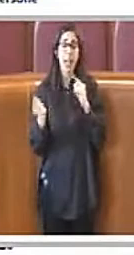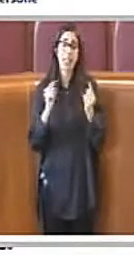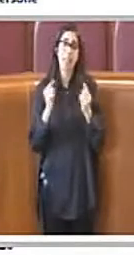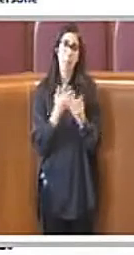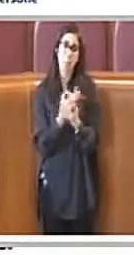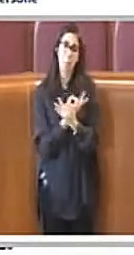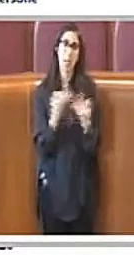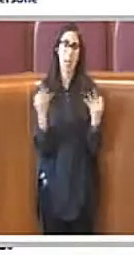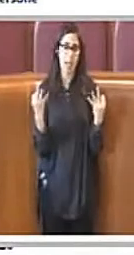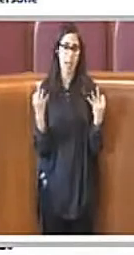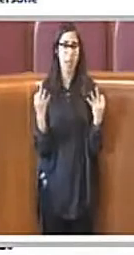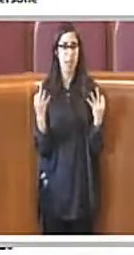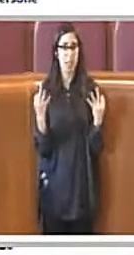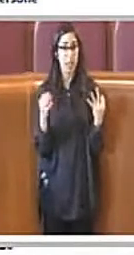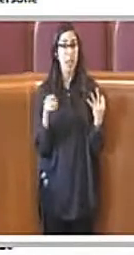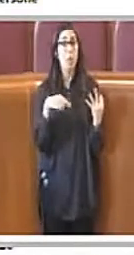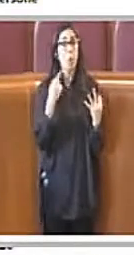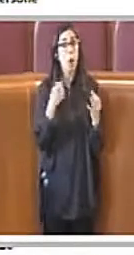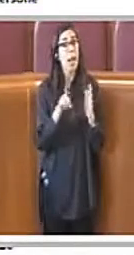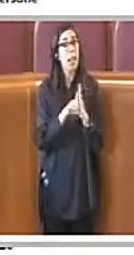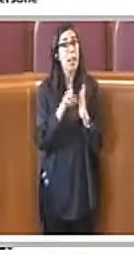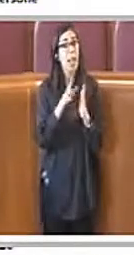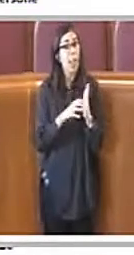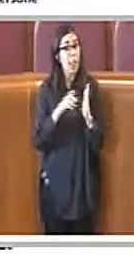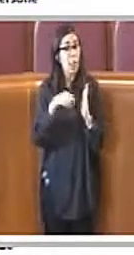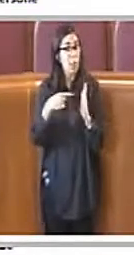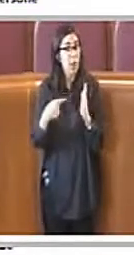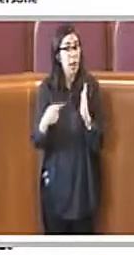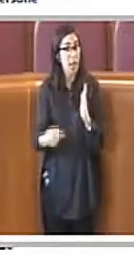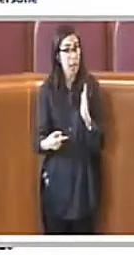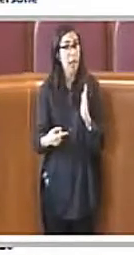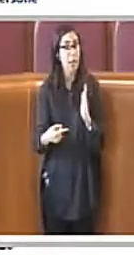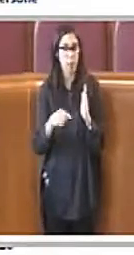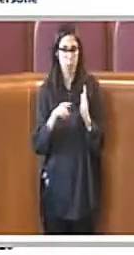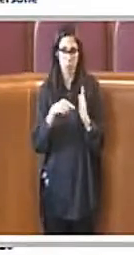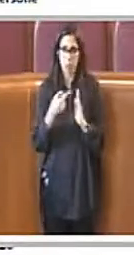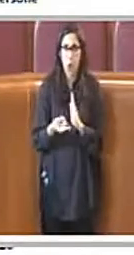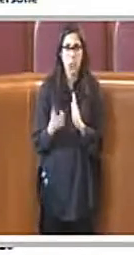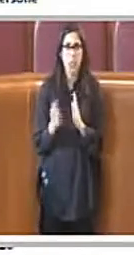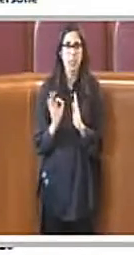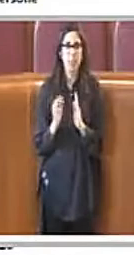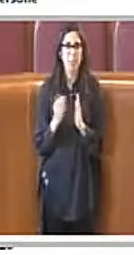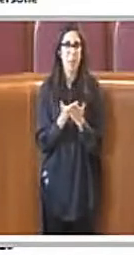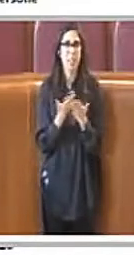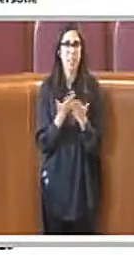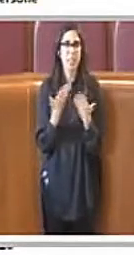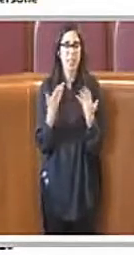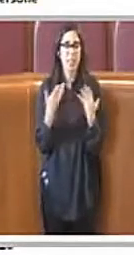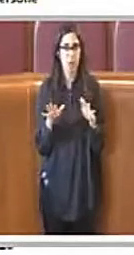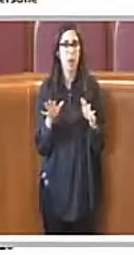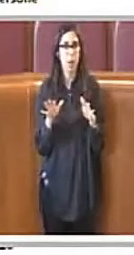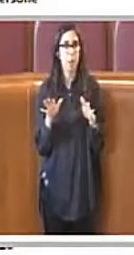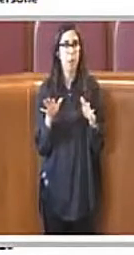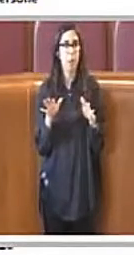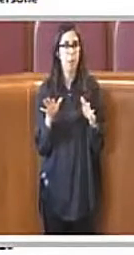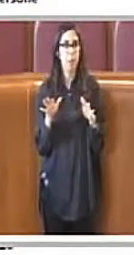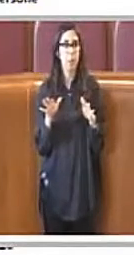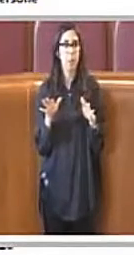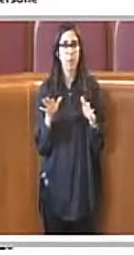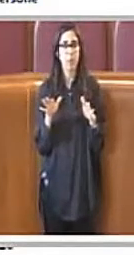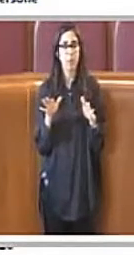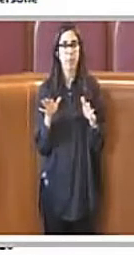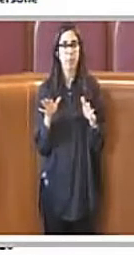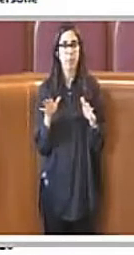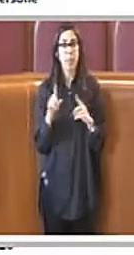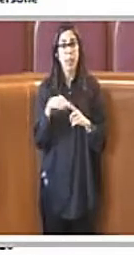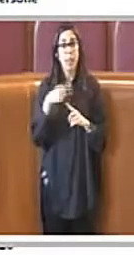Poi nelle successive delibere che sono state, appunto la successiva delibera quindi che è stata presentata, e che insomma poi